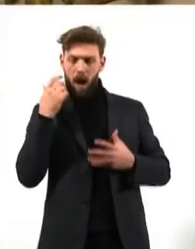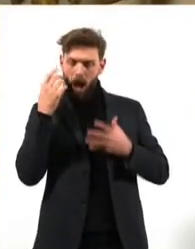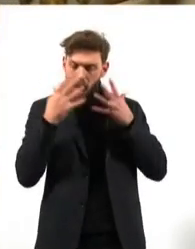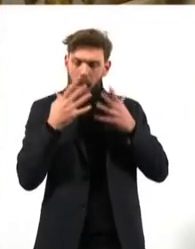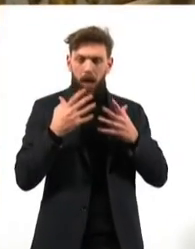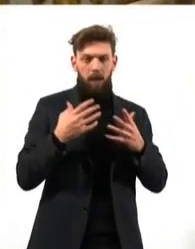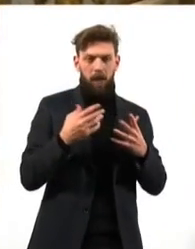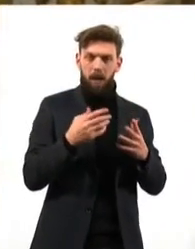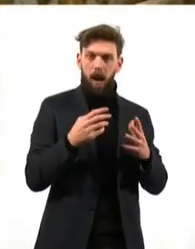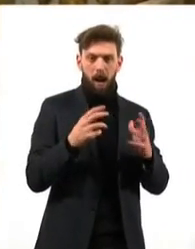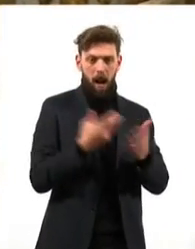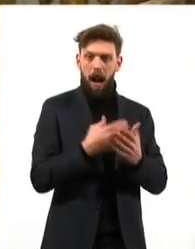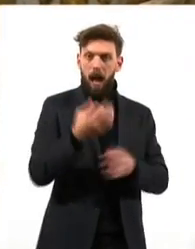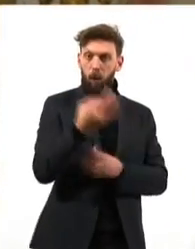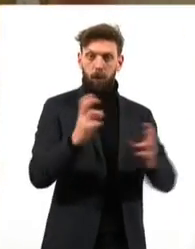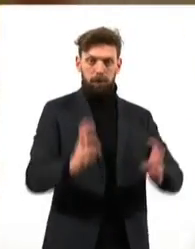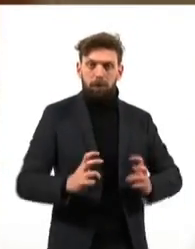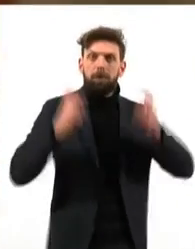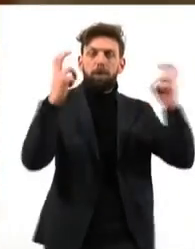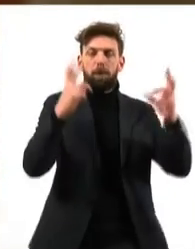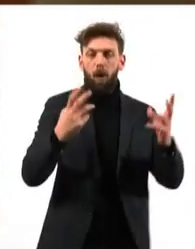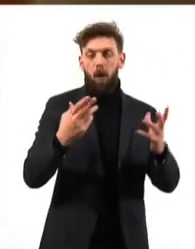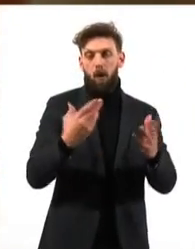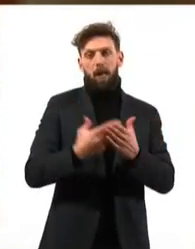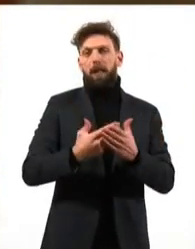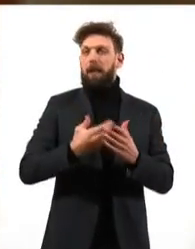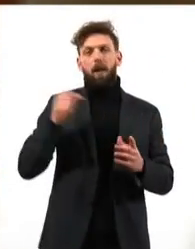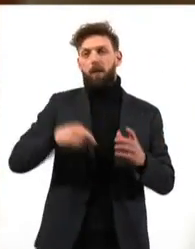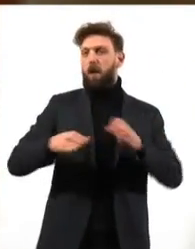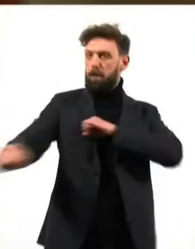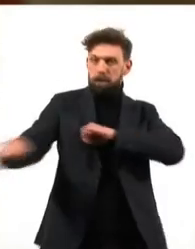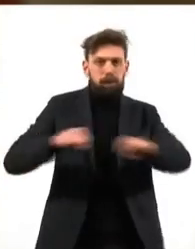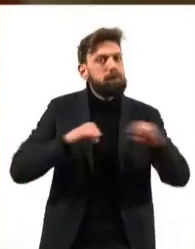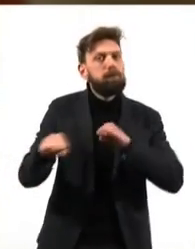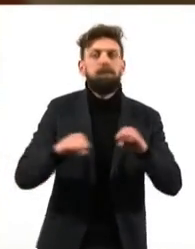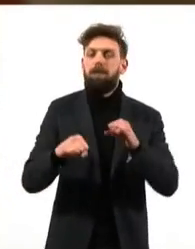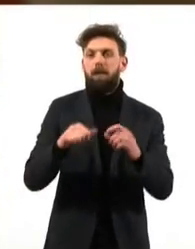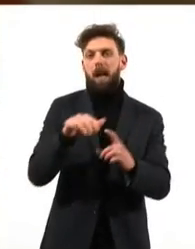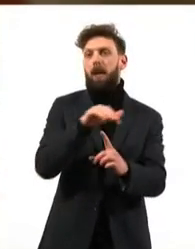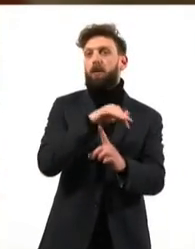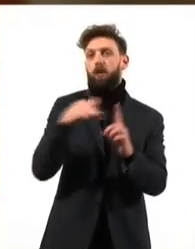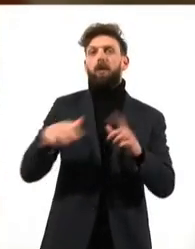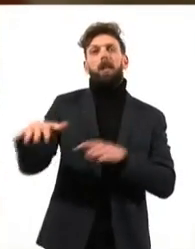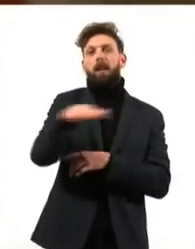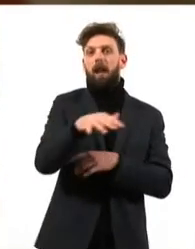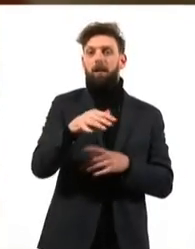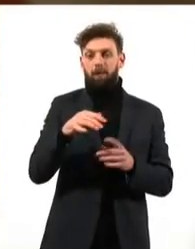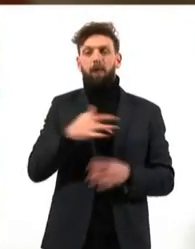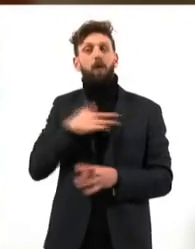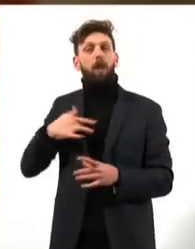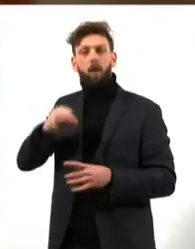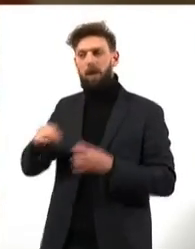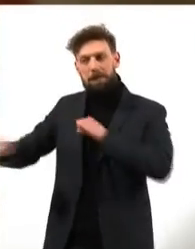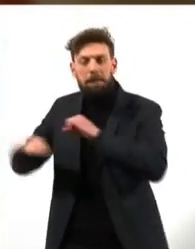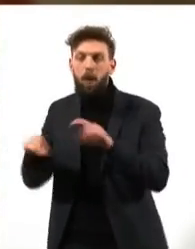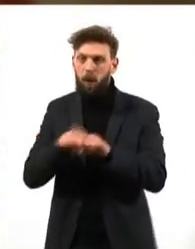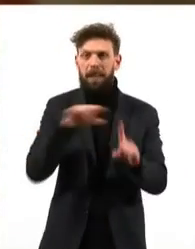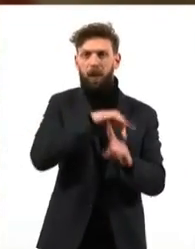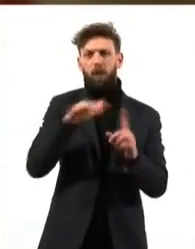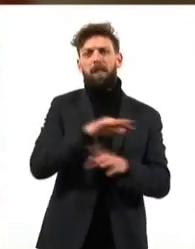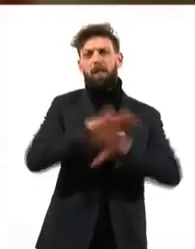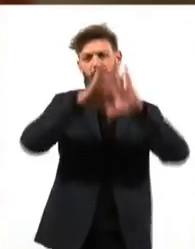l'issue de cette crise. C'est donc un enjeu de santé publique majeur, c'est un enjeu pour notre société, hein, pas que de santé en fait, c'est un enjeu global.